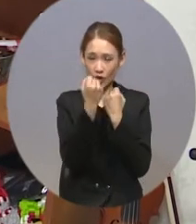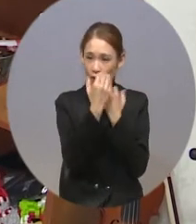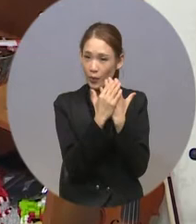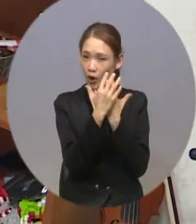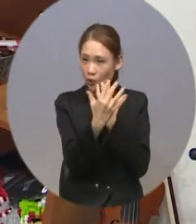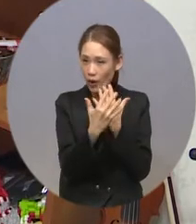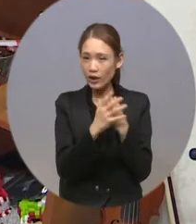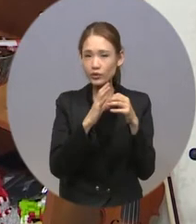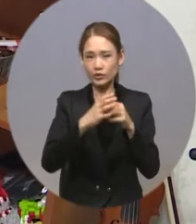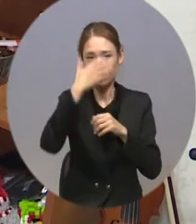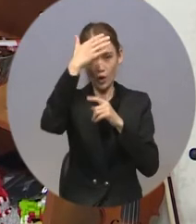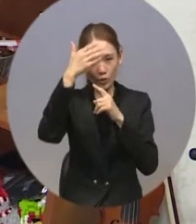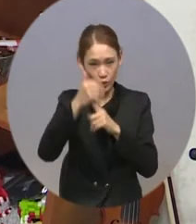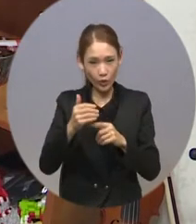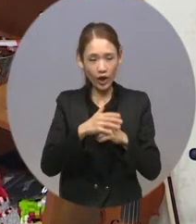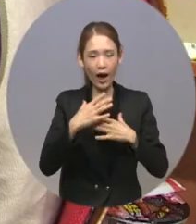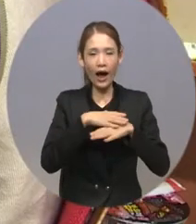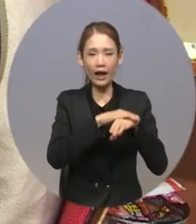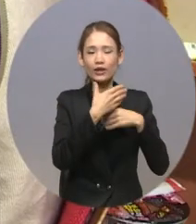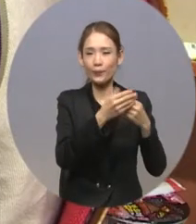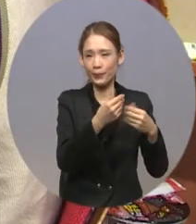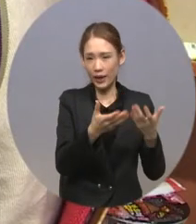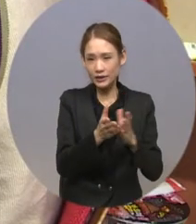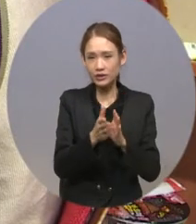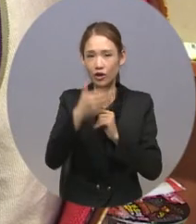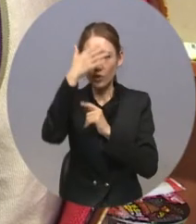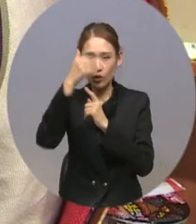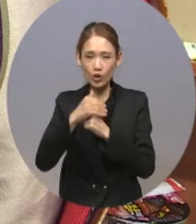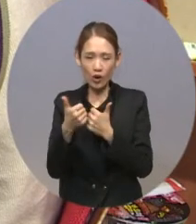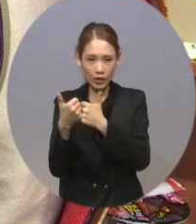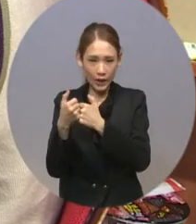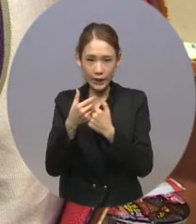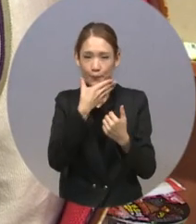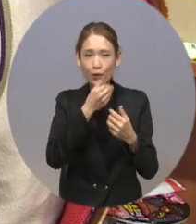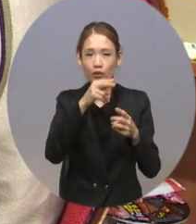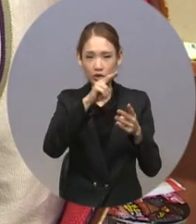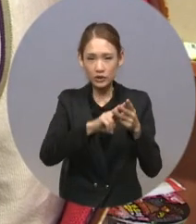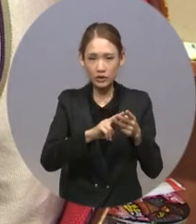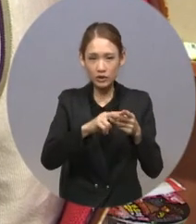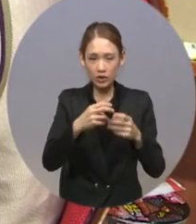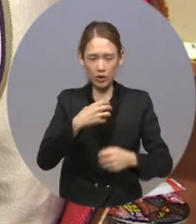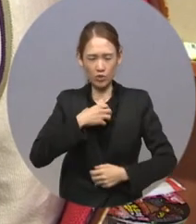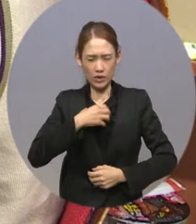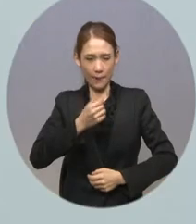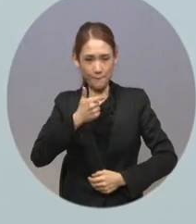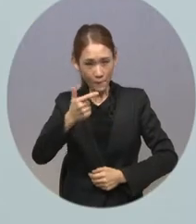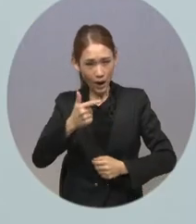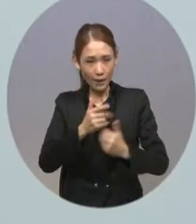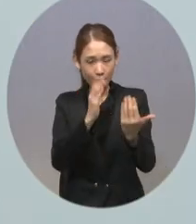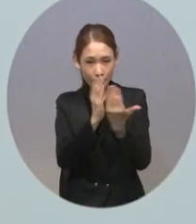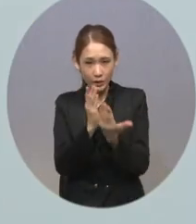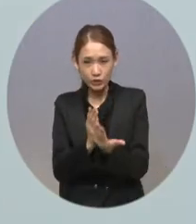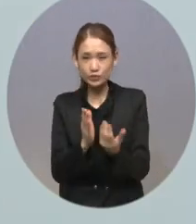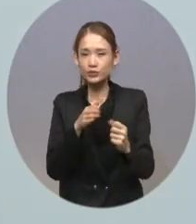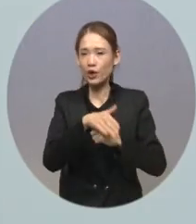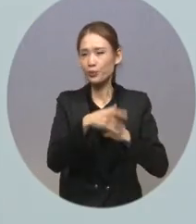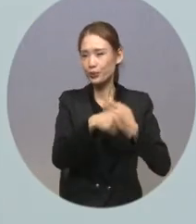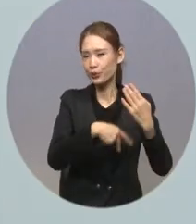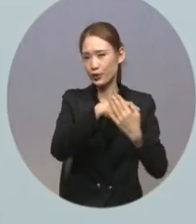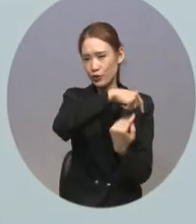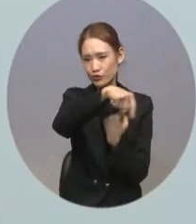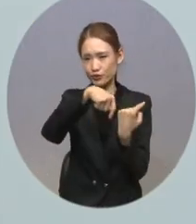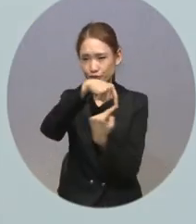지자체의 청소는 안 전망 팀과 청소년상담 복지센터 에 고 위기 청소년 맞춤형 프로그램 운영 우수사례를